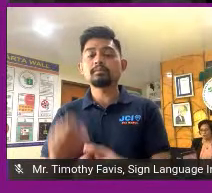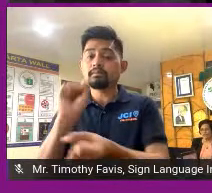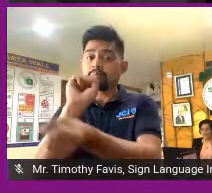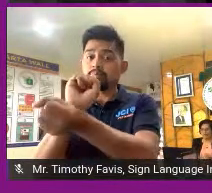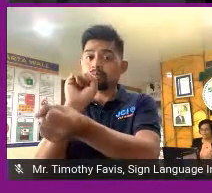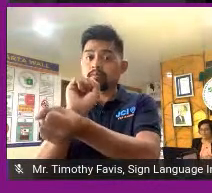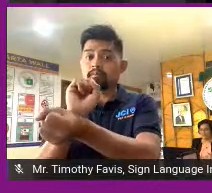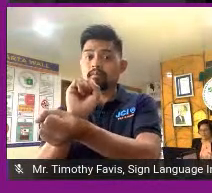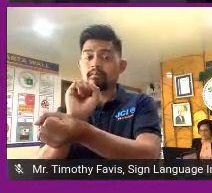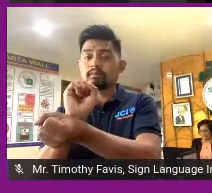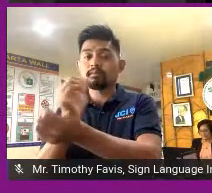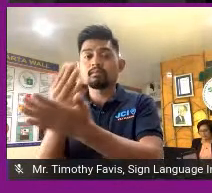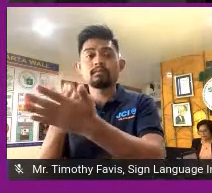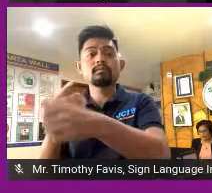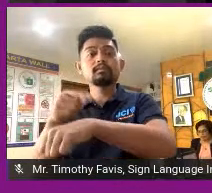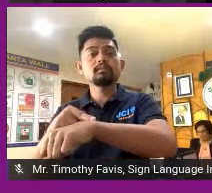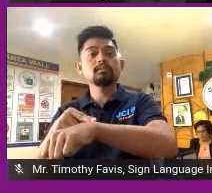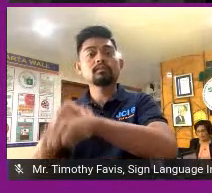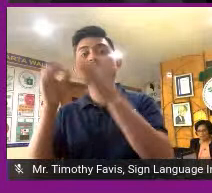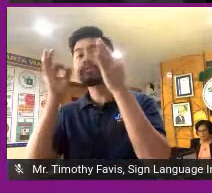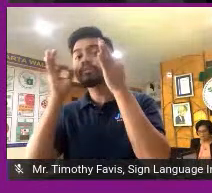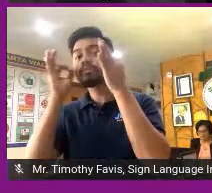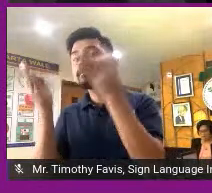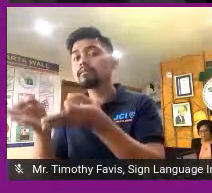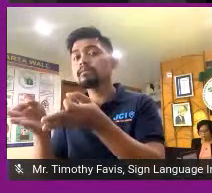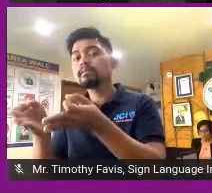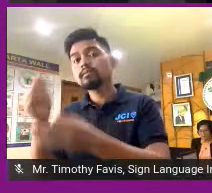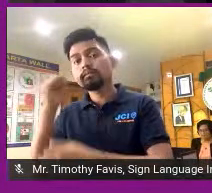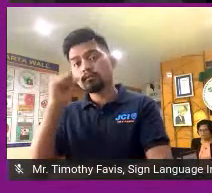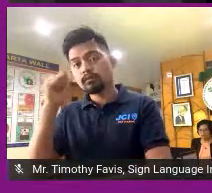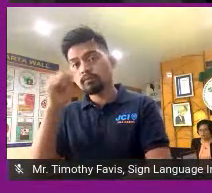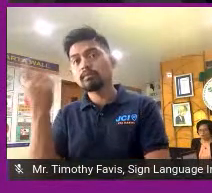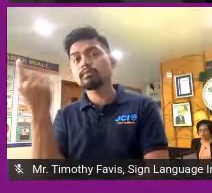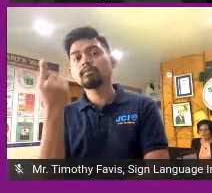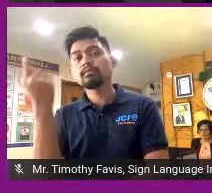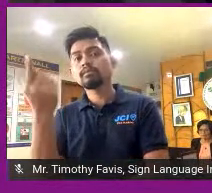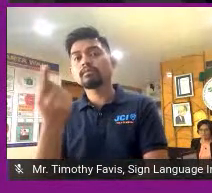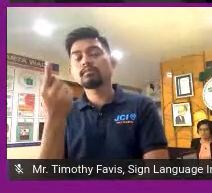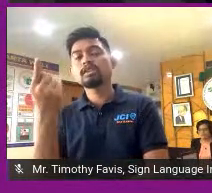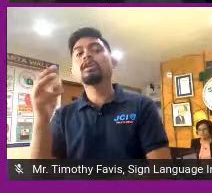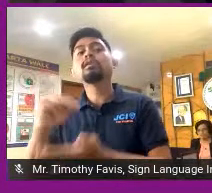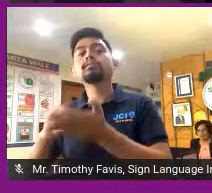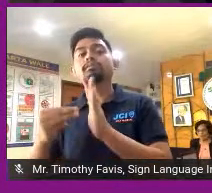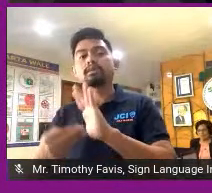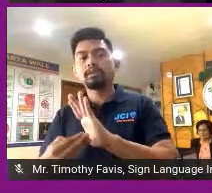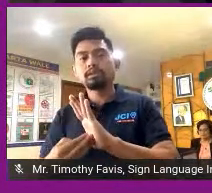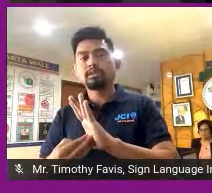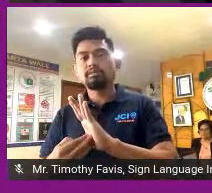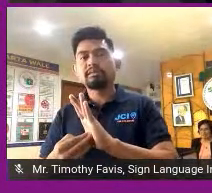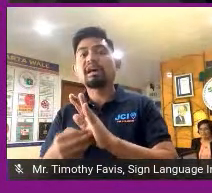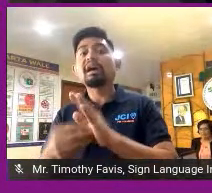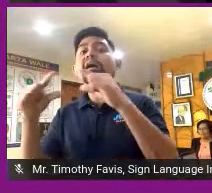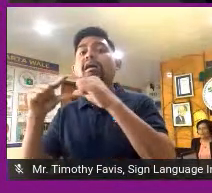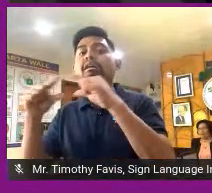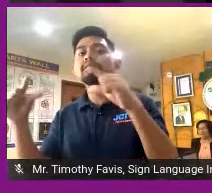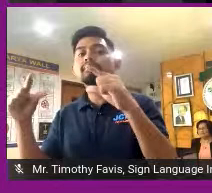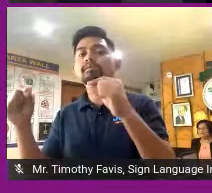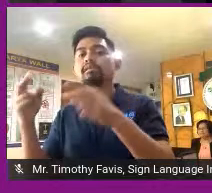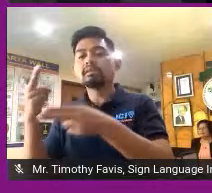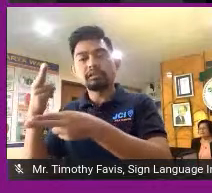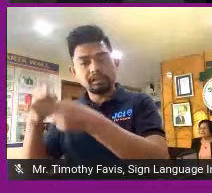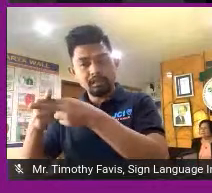trabaho na karamihan ay sa babae. So, automatic label, stereotypes.